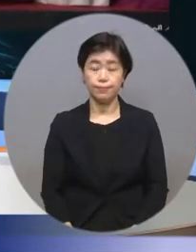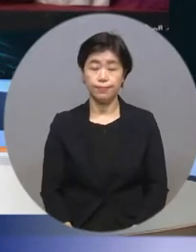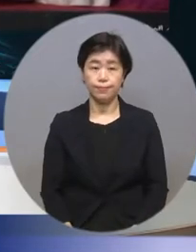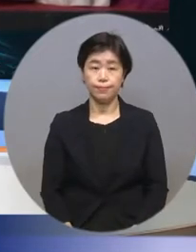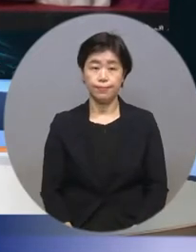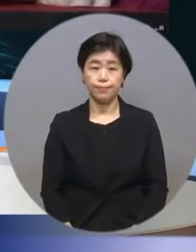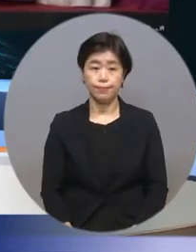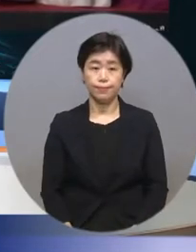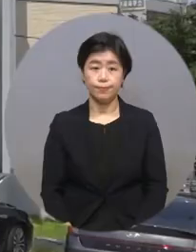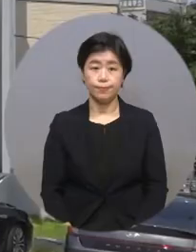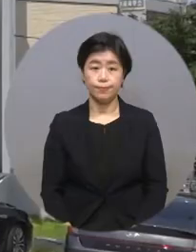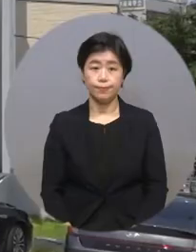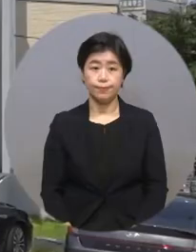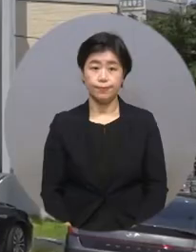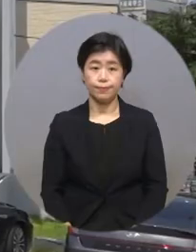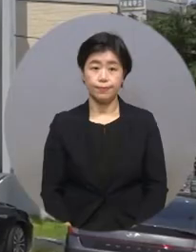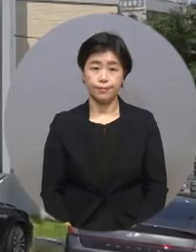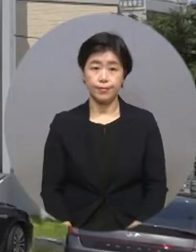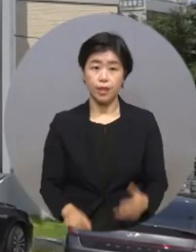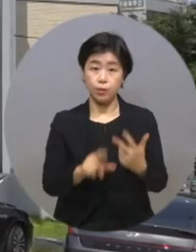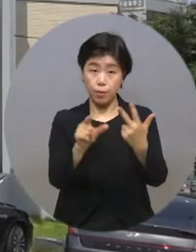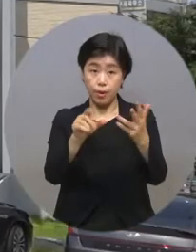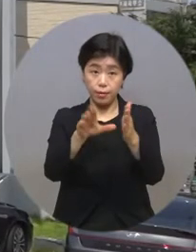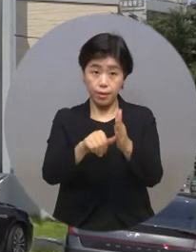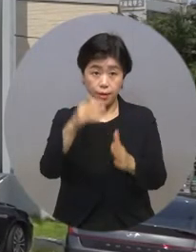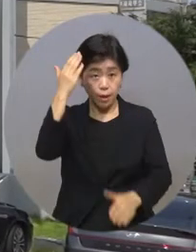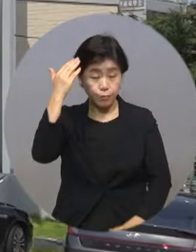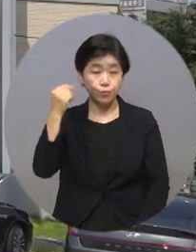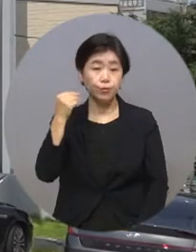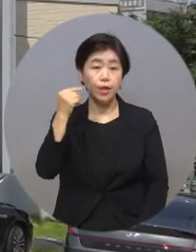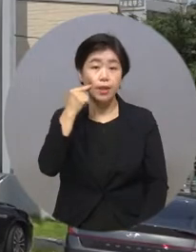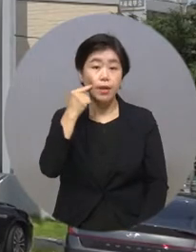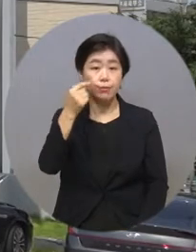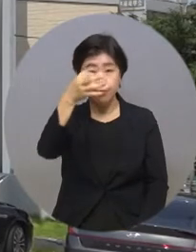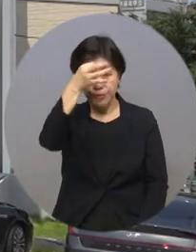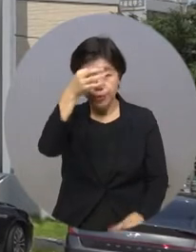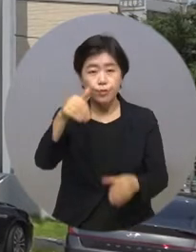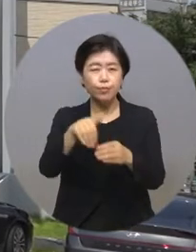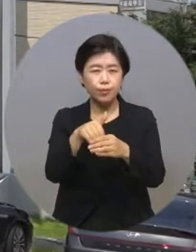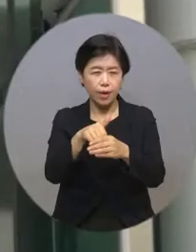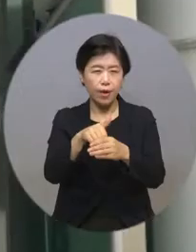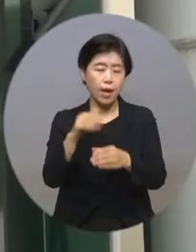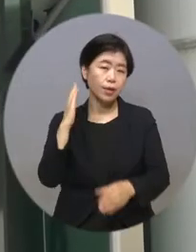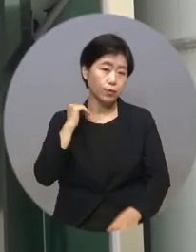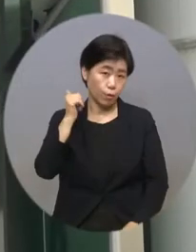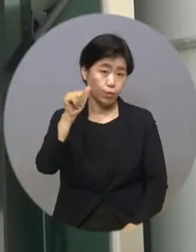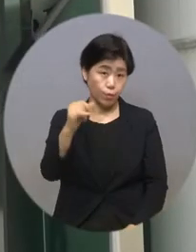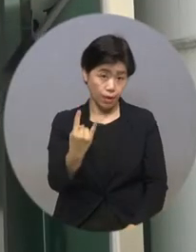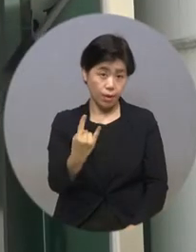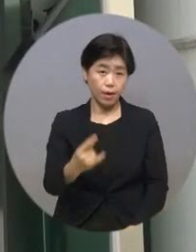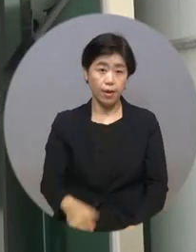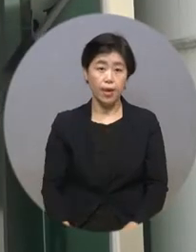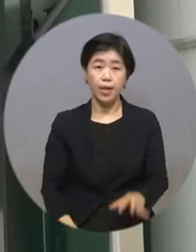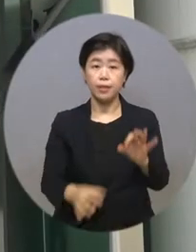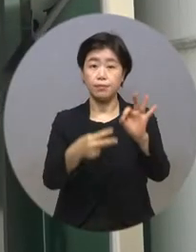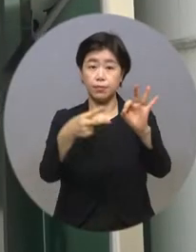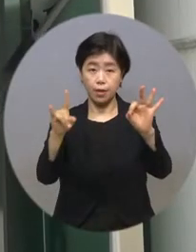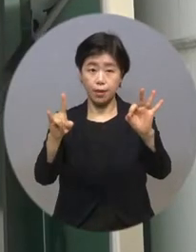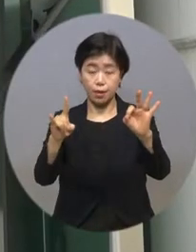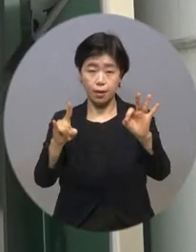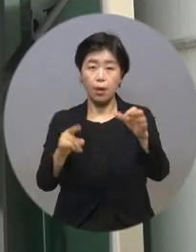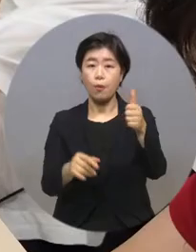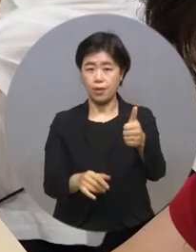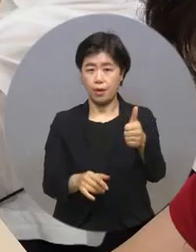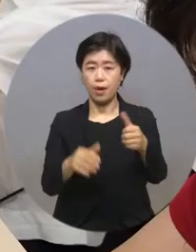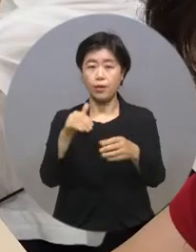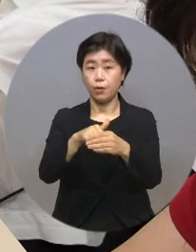전합니다. 지난 7월엔 한국예술문화단체 총연합회 의정부지회가 제10대 회장 선거를